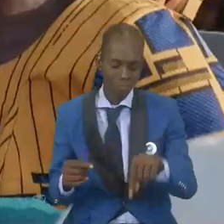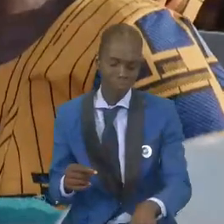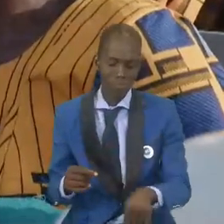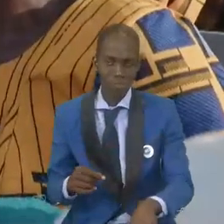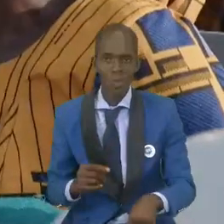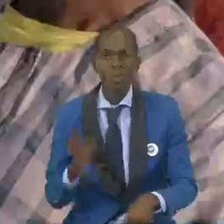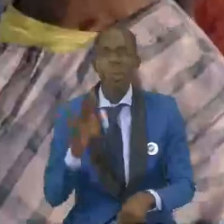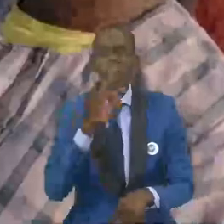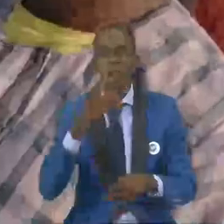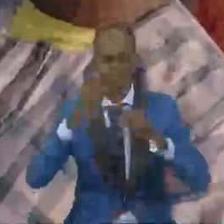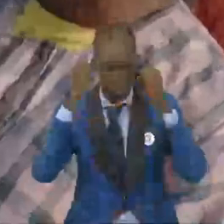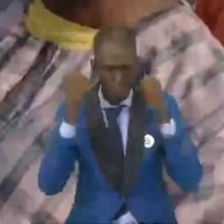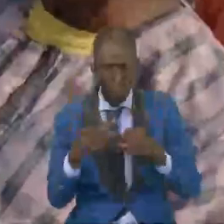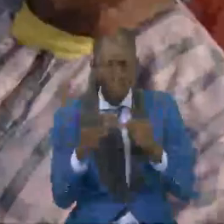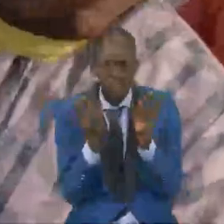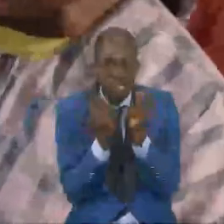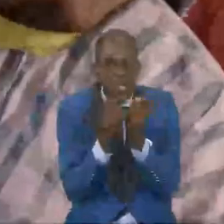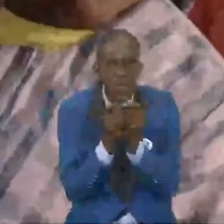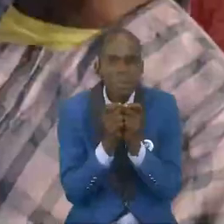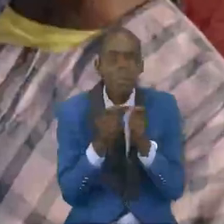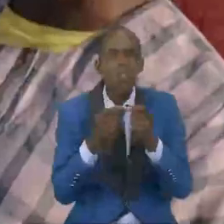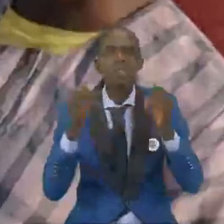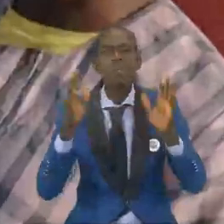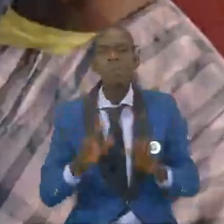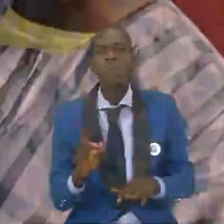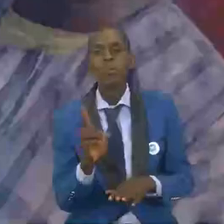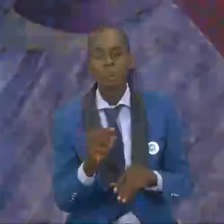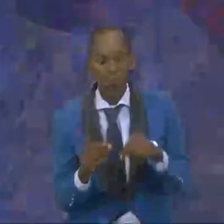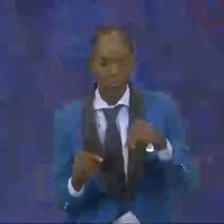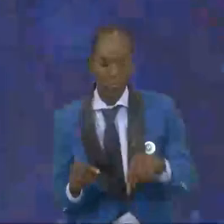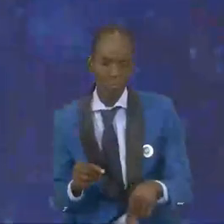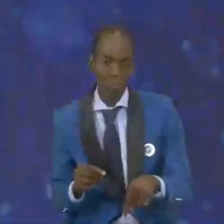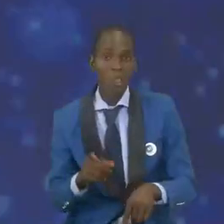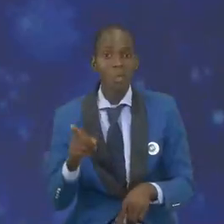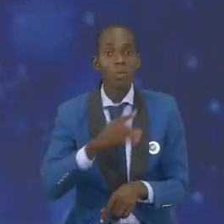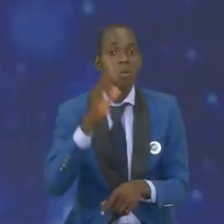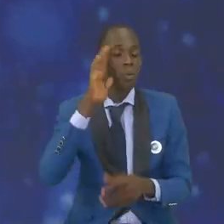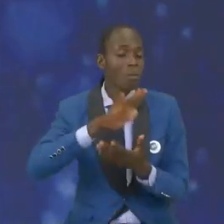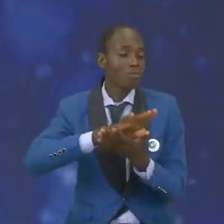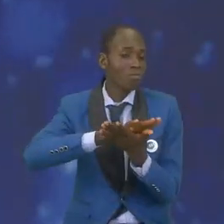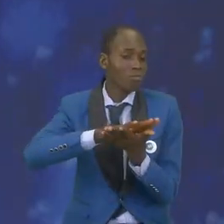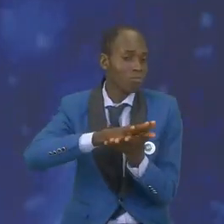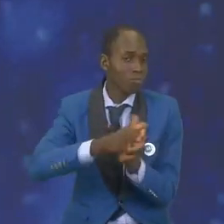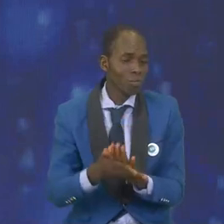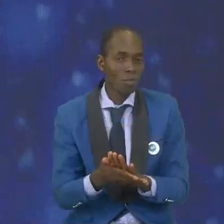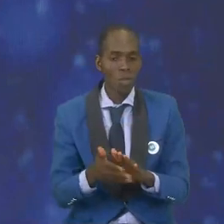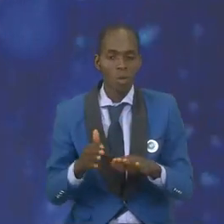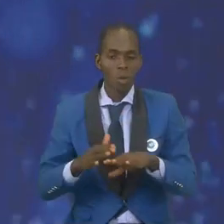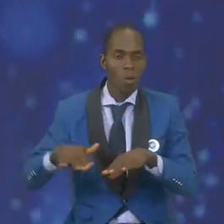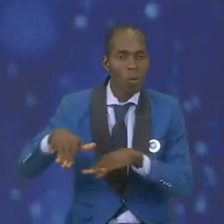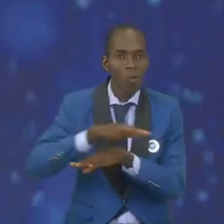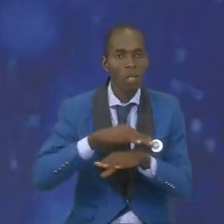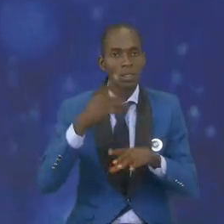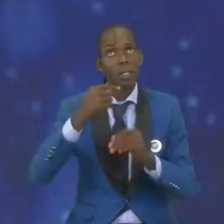sont les incantations? Où se trouve la puissance des conspirateurs?